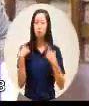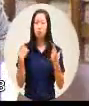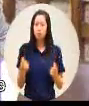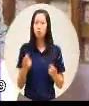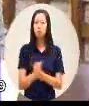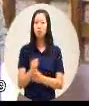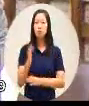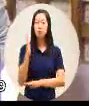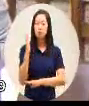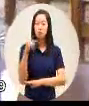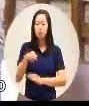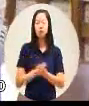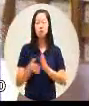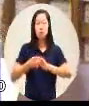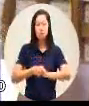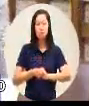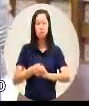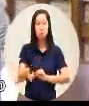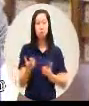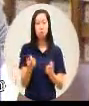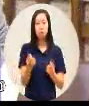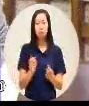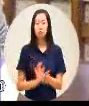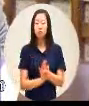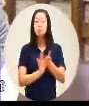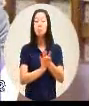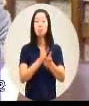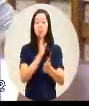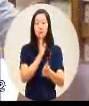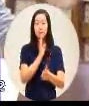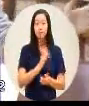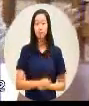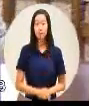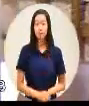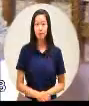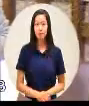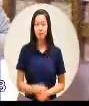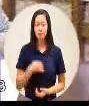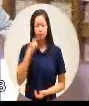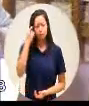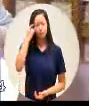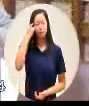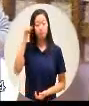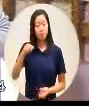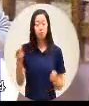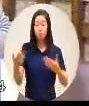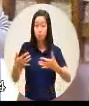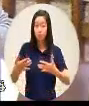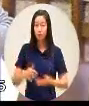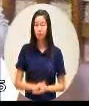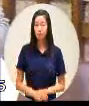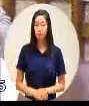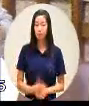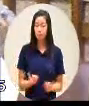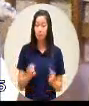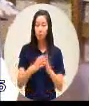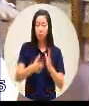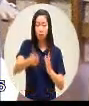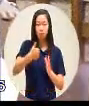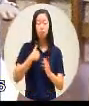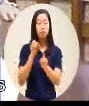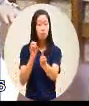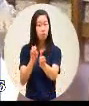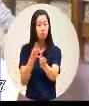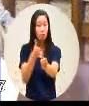府就已经有定了，你只不过是推一把而已。所以我是觉得说这个部分请局长这边